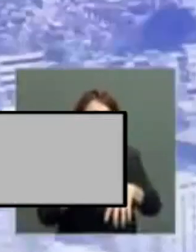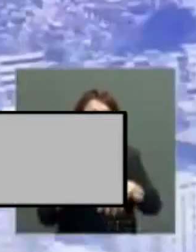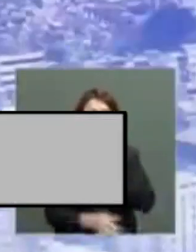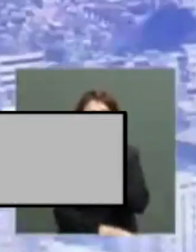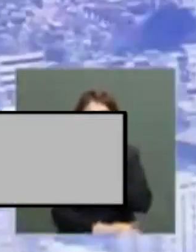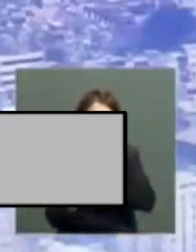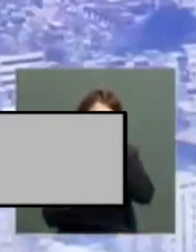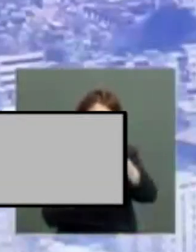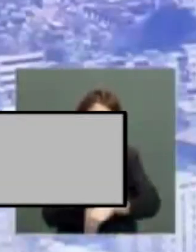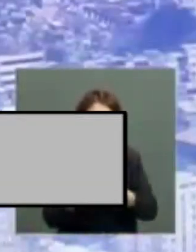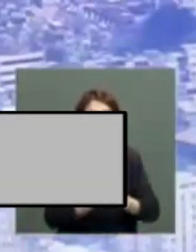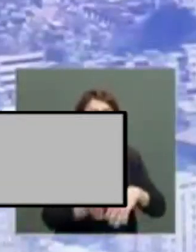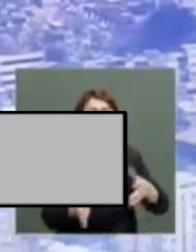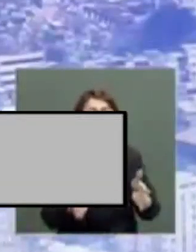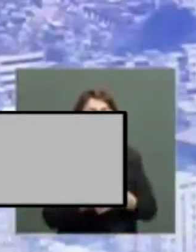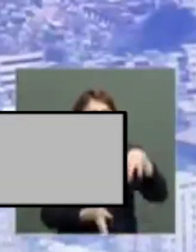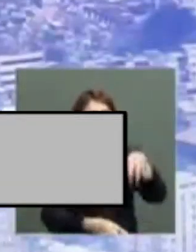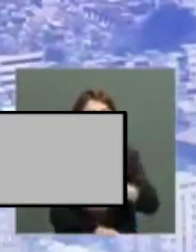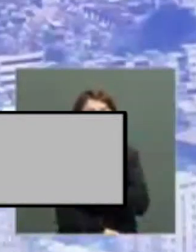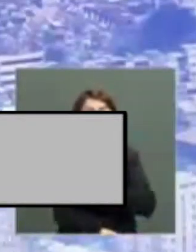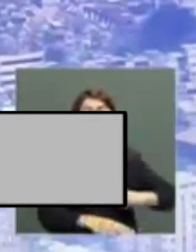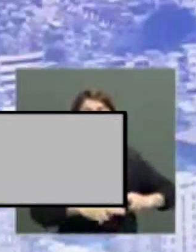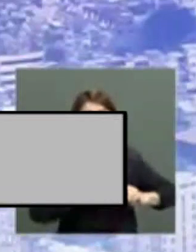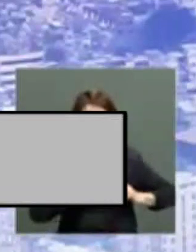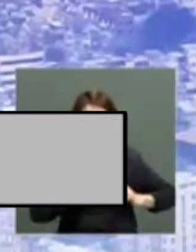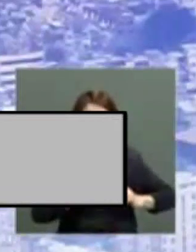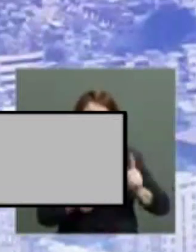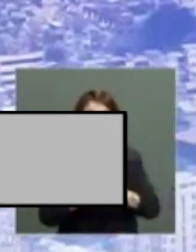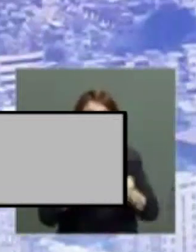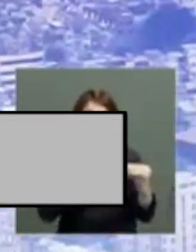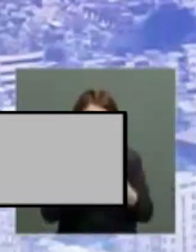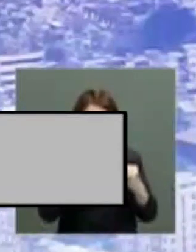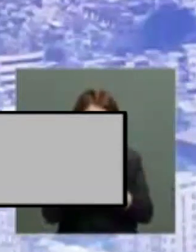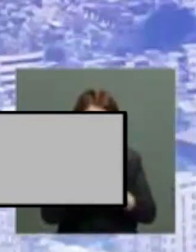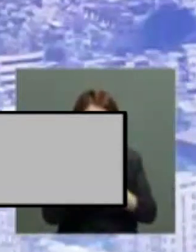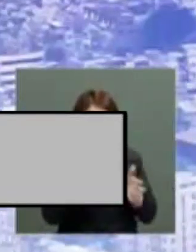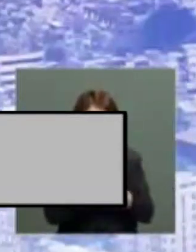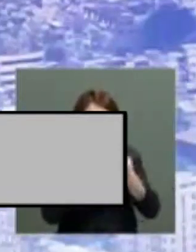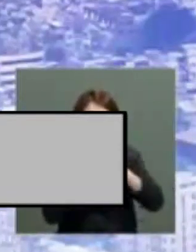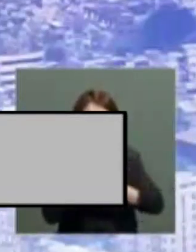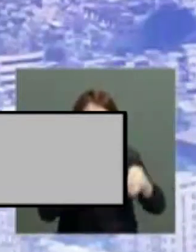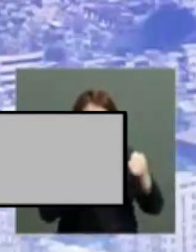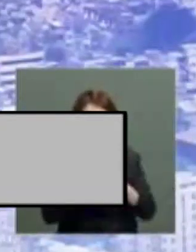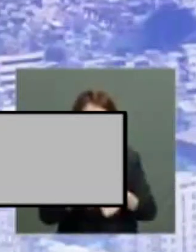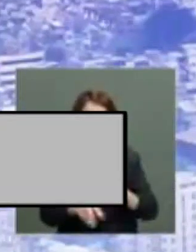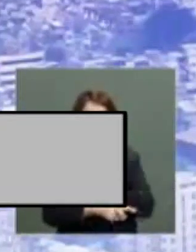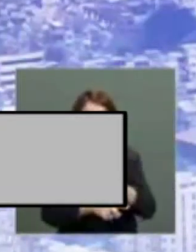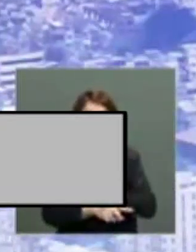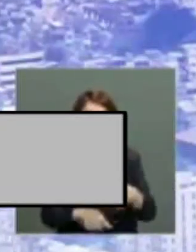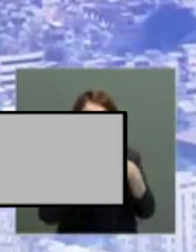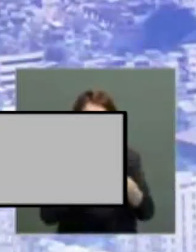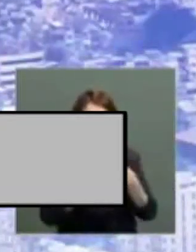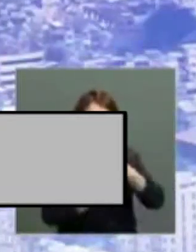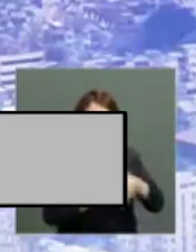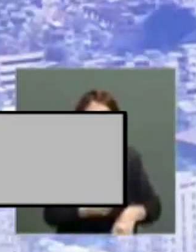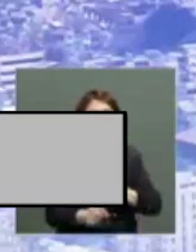ทั้งภาครัฐเอกชนเนี่ยกรุงเทพมหานครปริมณฑลได้วันละ10,000รายต่างจังหวัดรวมกันได้อีกวันละ10,000ราย